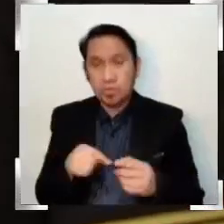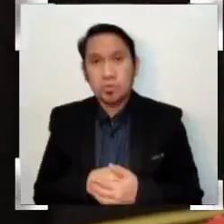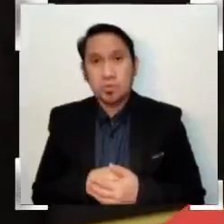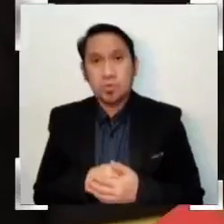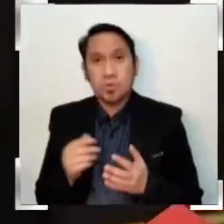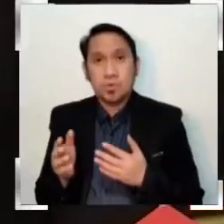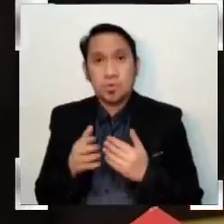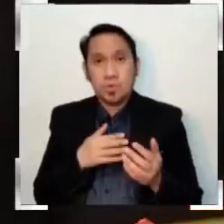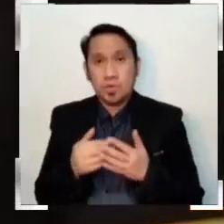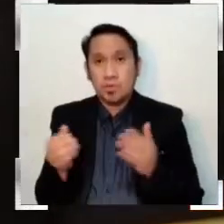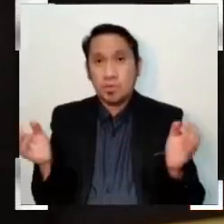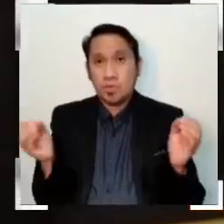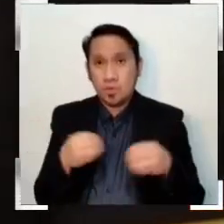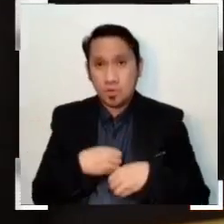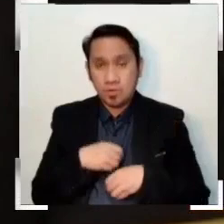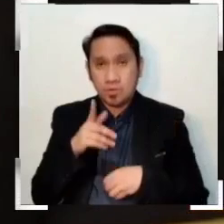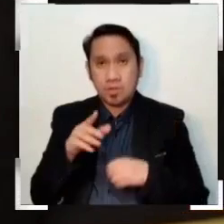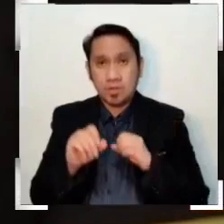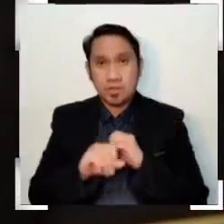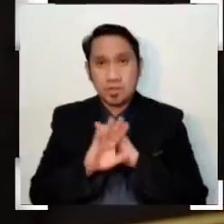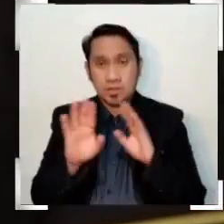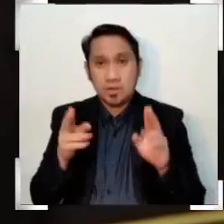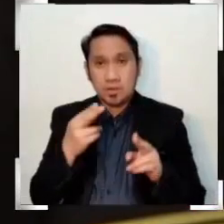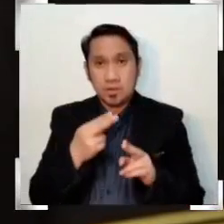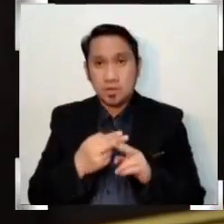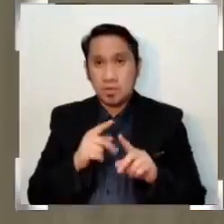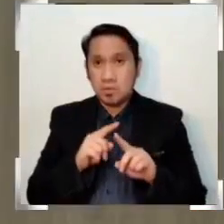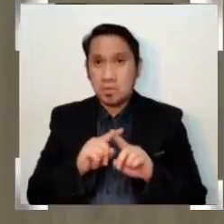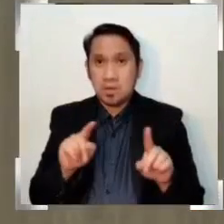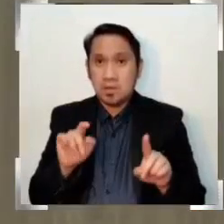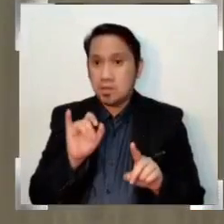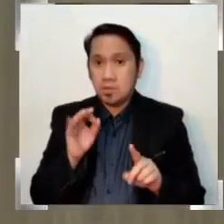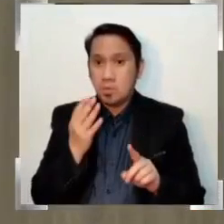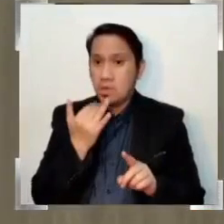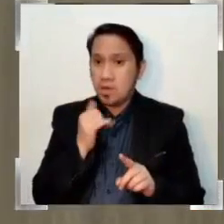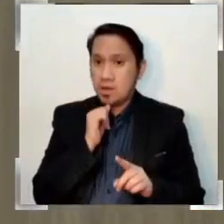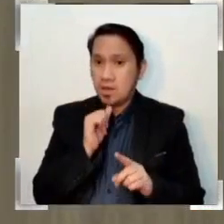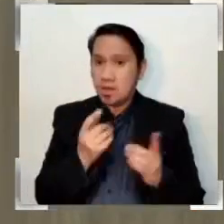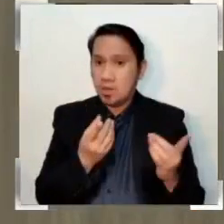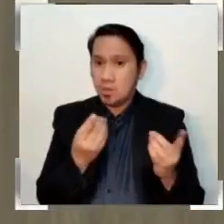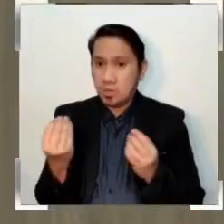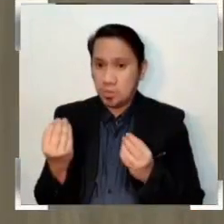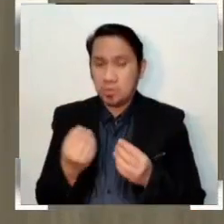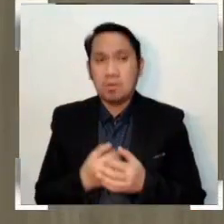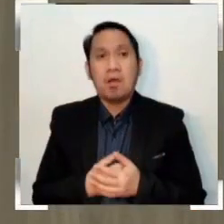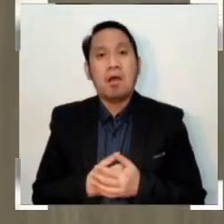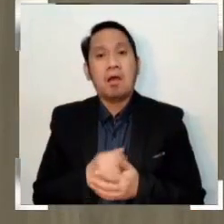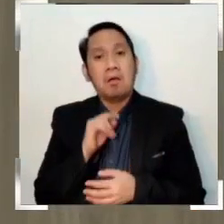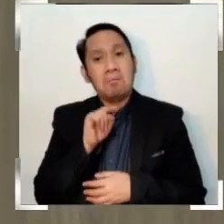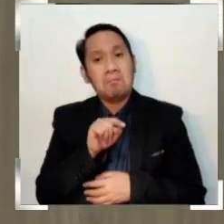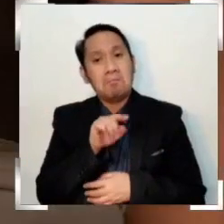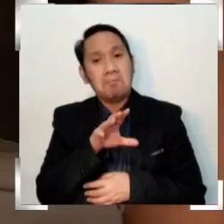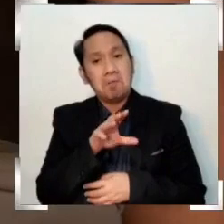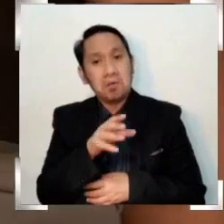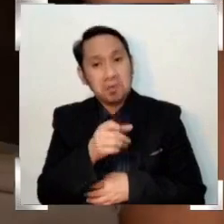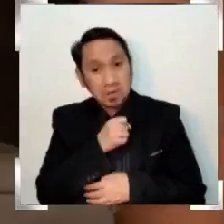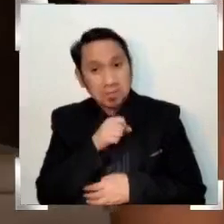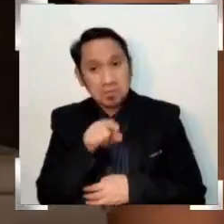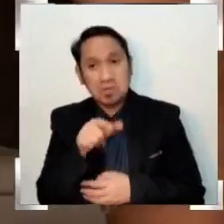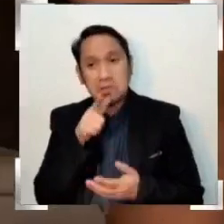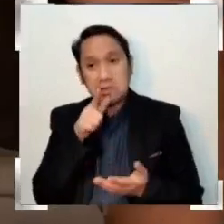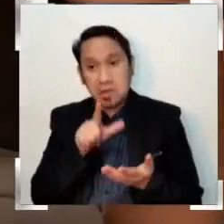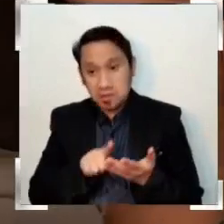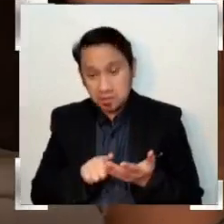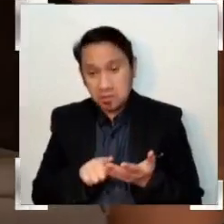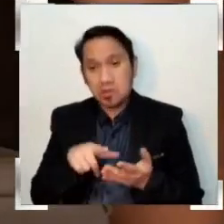office and clear your name out. But hindi niya kayang gawin yan? Nakuha na rin daw ng Kamara ang sulat ni Pamplona Mayor Janice